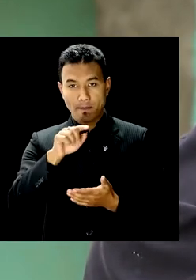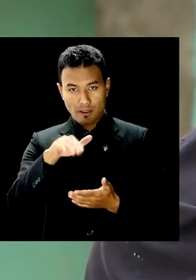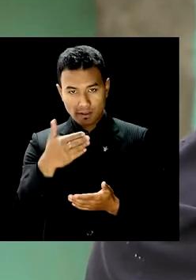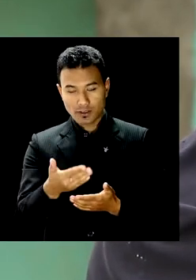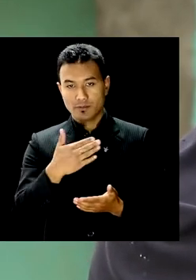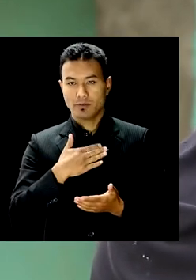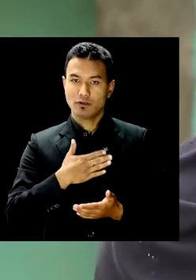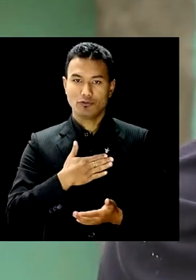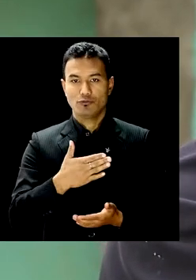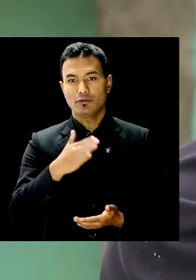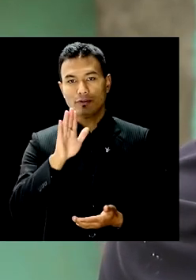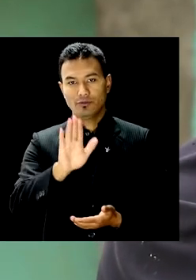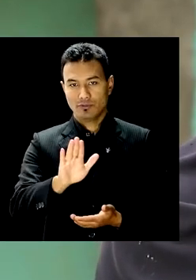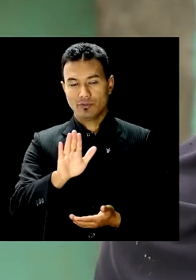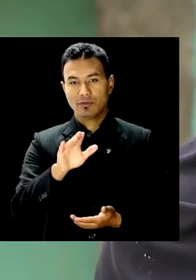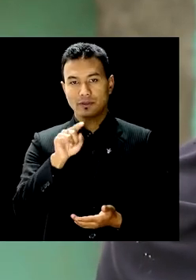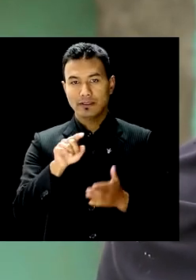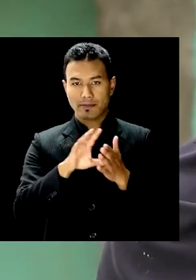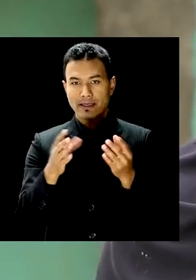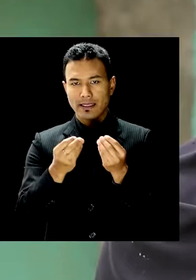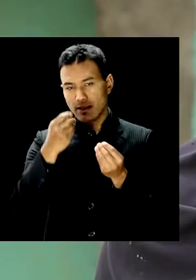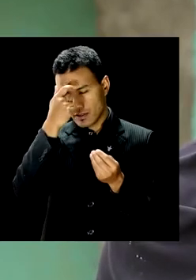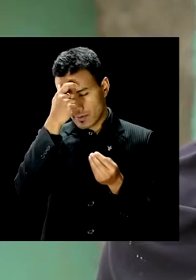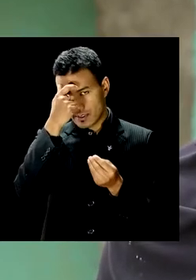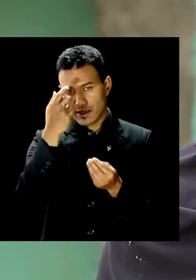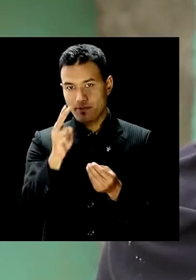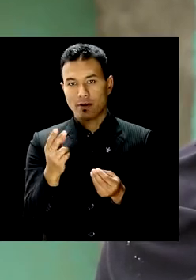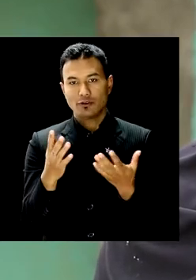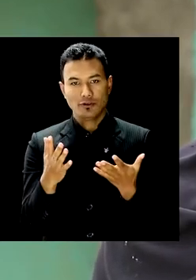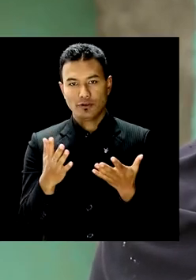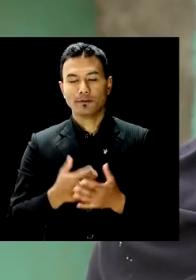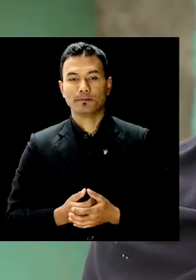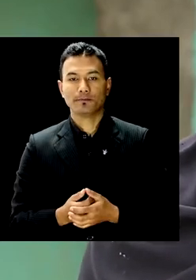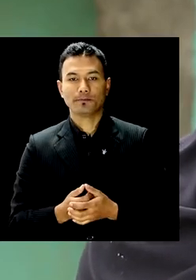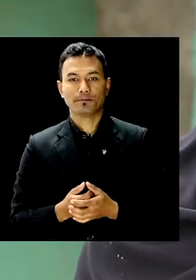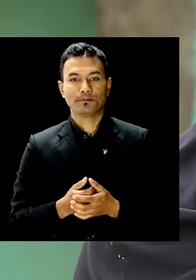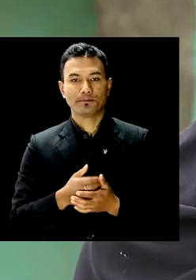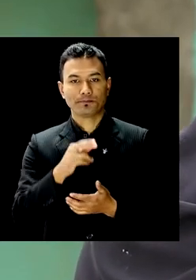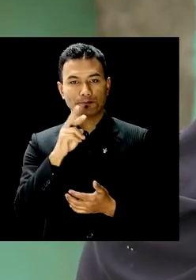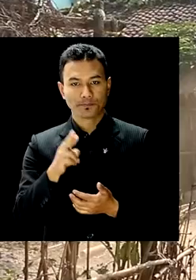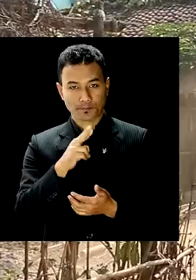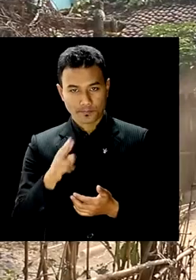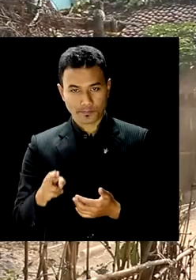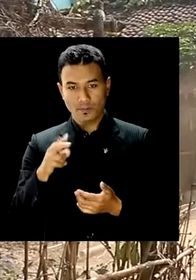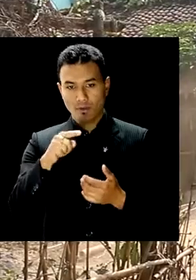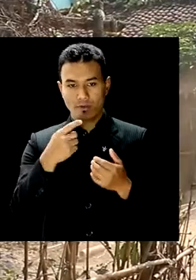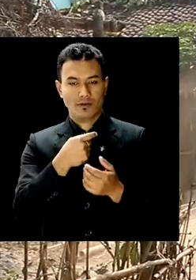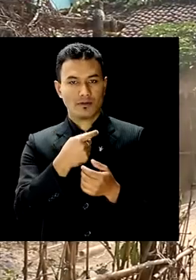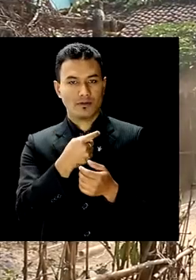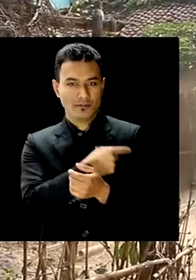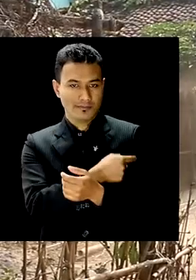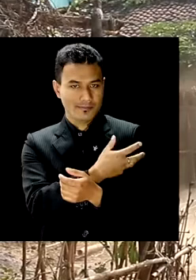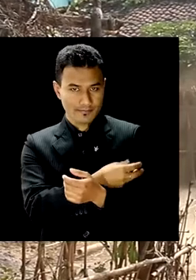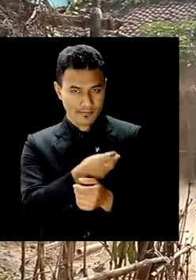त्यो गराएर म ढुक्क भएछु, त्यसबाट केही समस्या भएको छैन, अनि त्यो